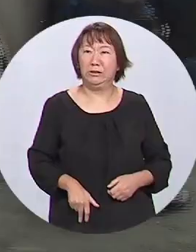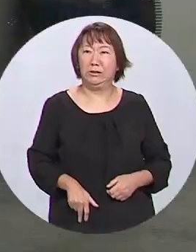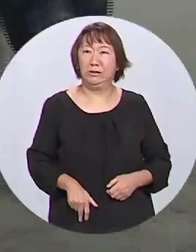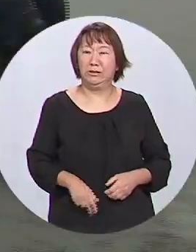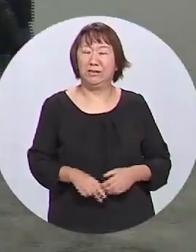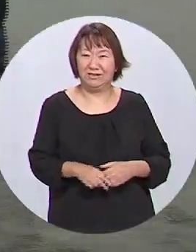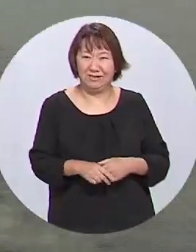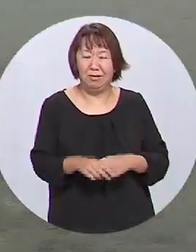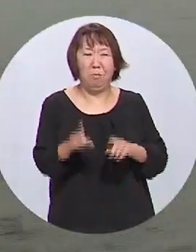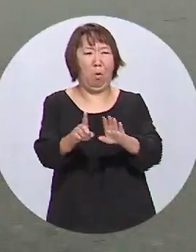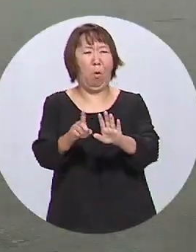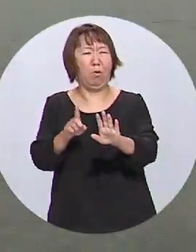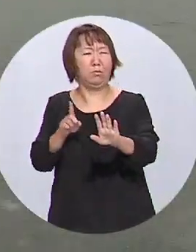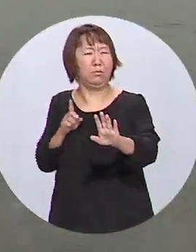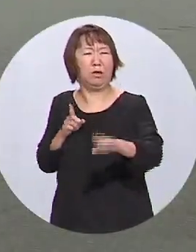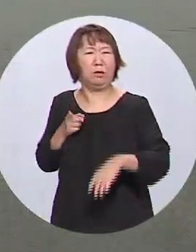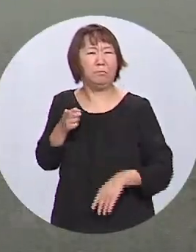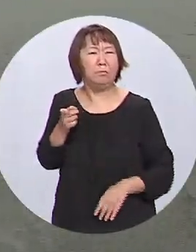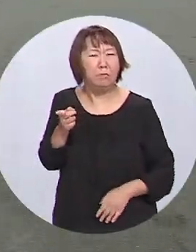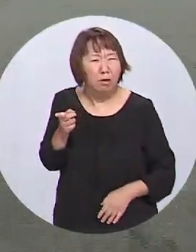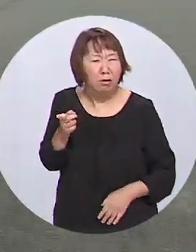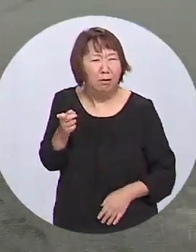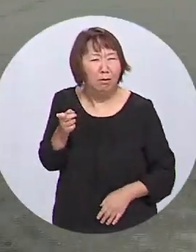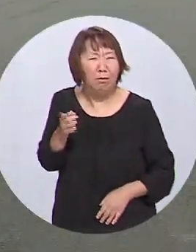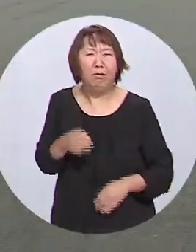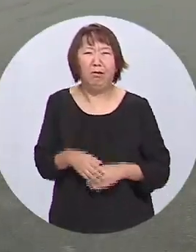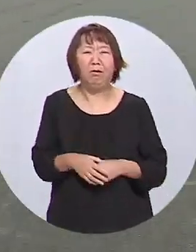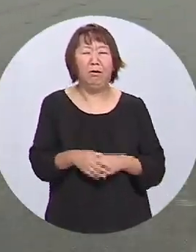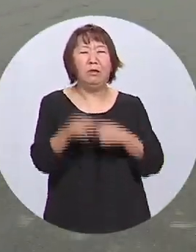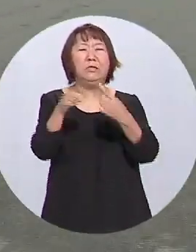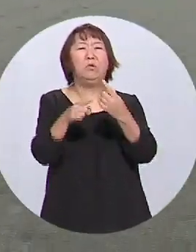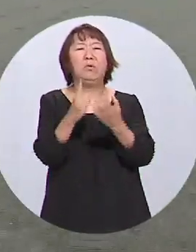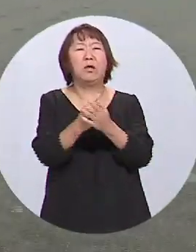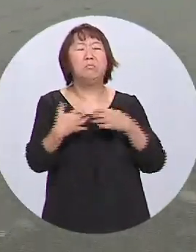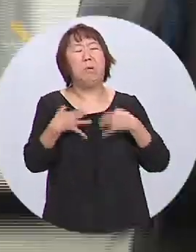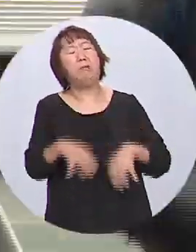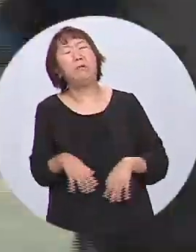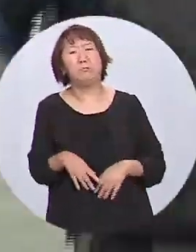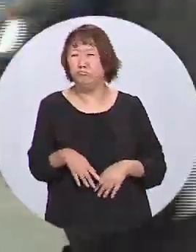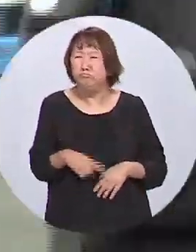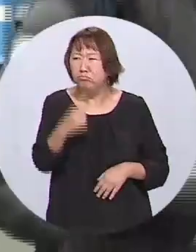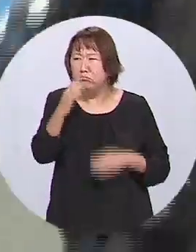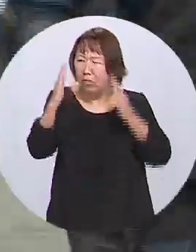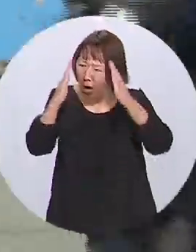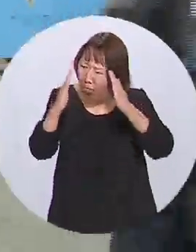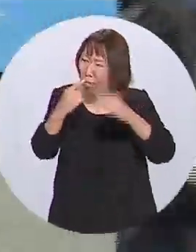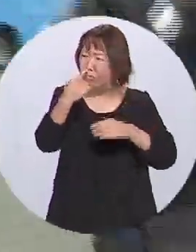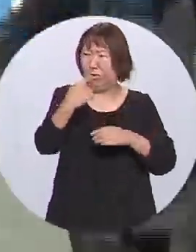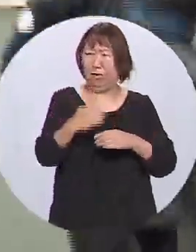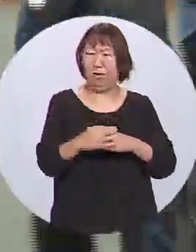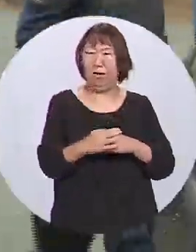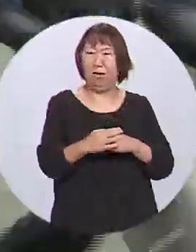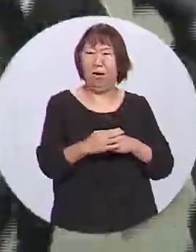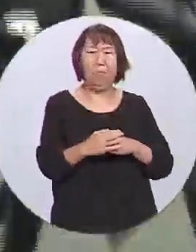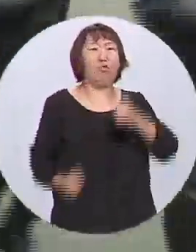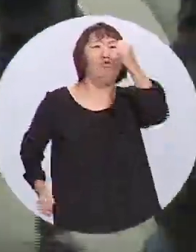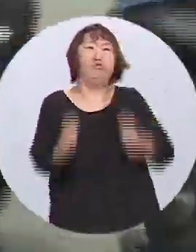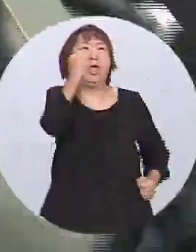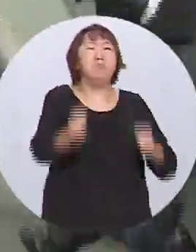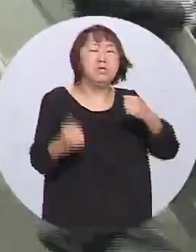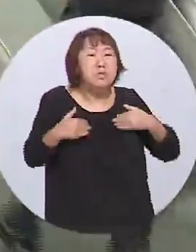ってる感じがするけど、 ね、バテてますよね、一人。 いや、これ頑張った方ですよ、本当に。 もっと腕振って、もっと 振れない、振